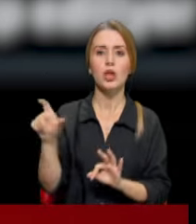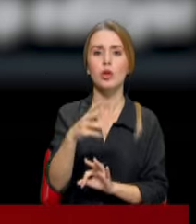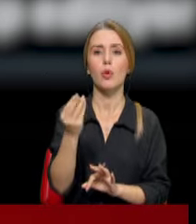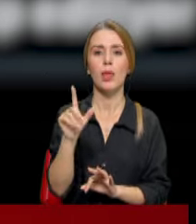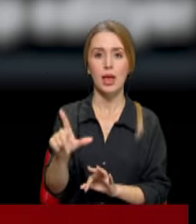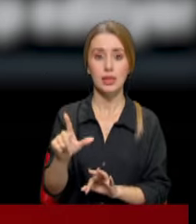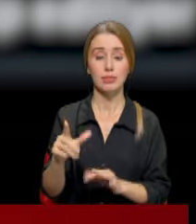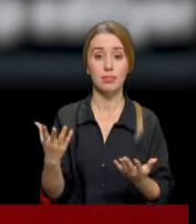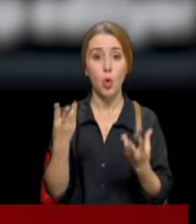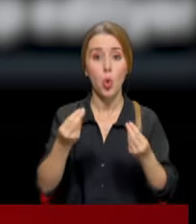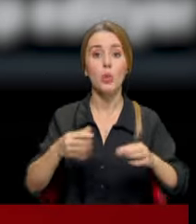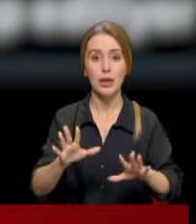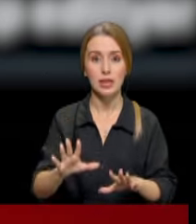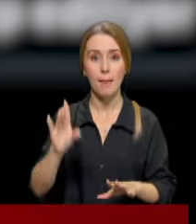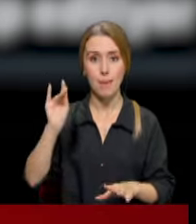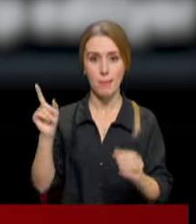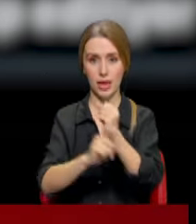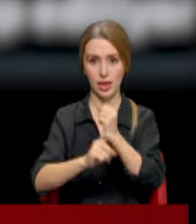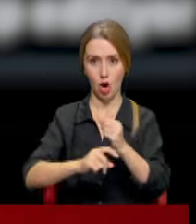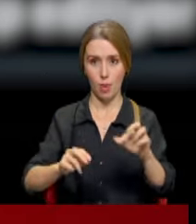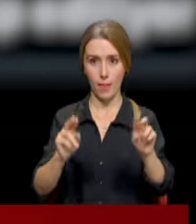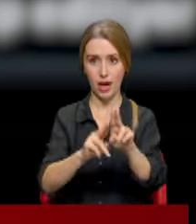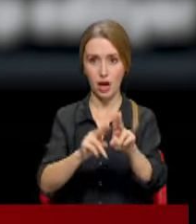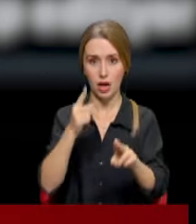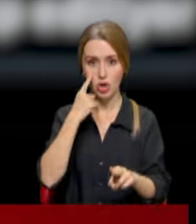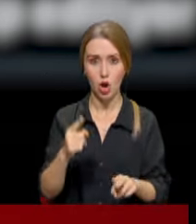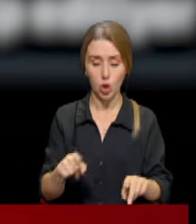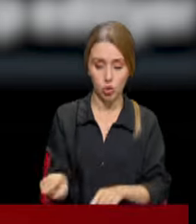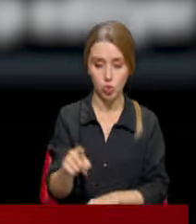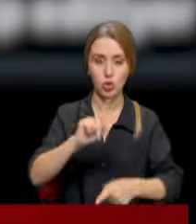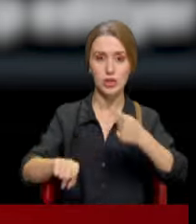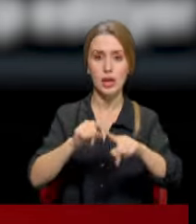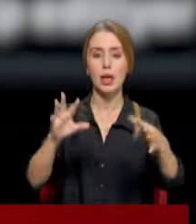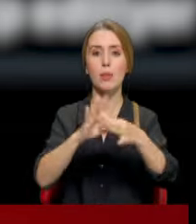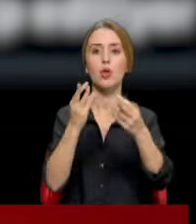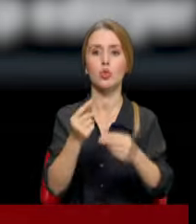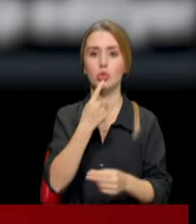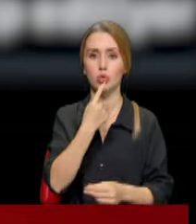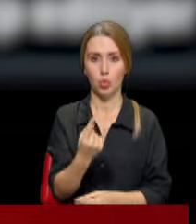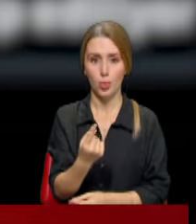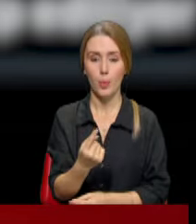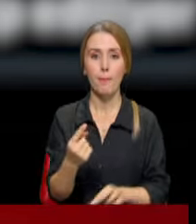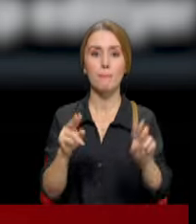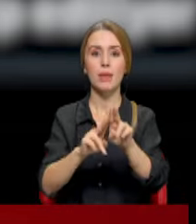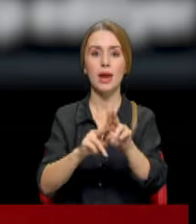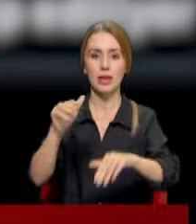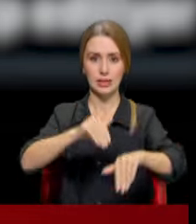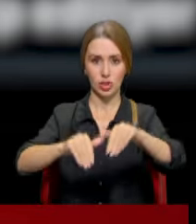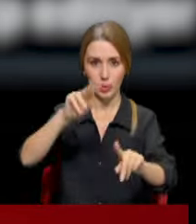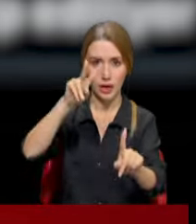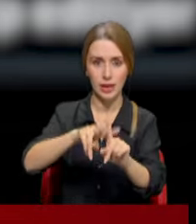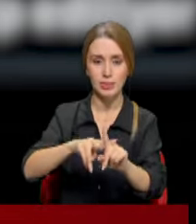olması lazım. Aksi halde MHP'nin terör örgütü PKK'yı Kürt siyasi hareketi olarak gördüğü sonucu çıkar. PKK'nın seçimlere